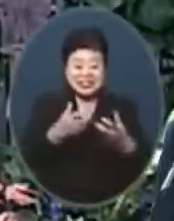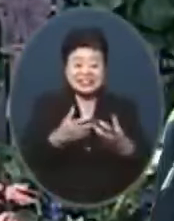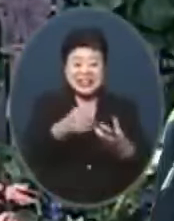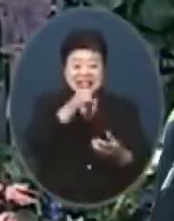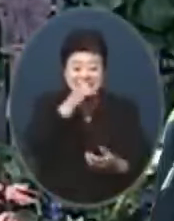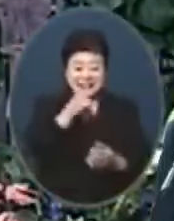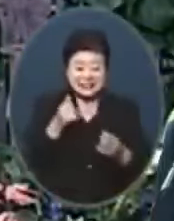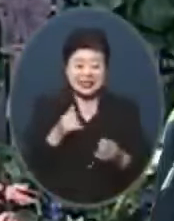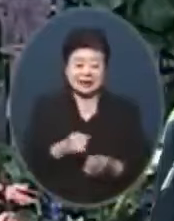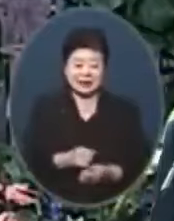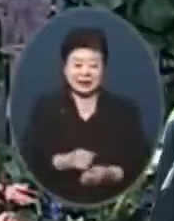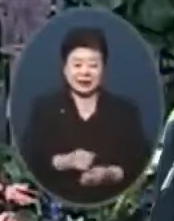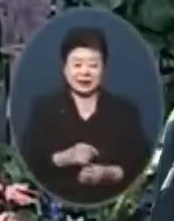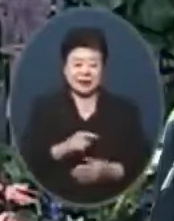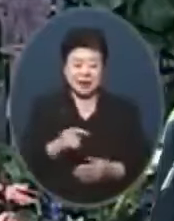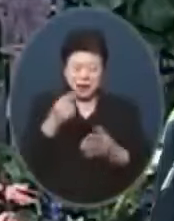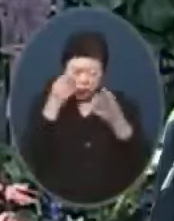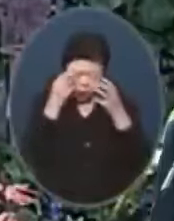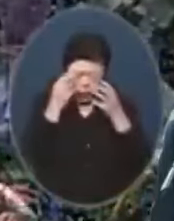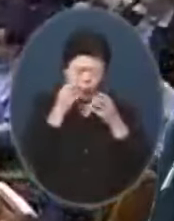사람들이 겪는 마음의 고통을